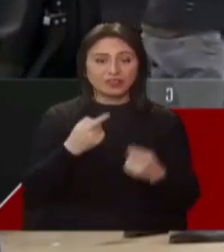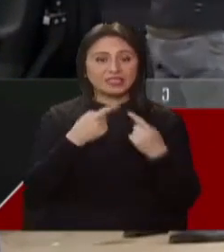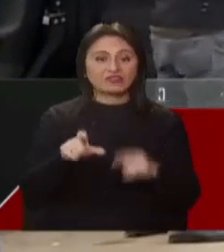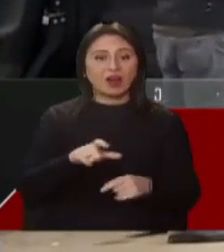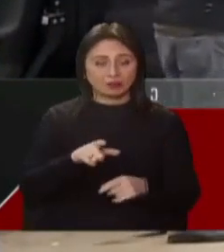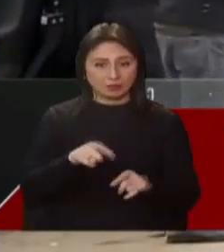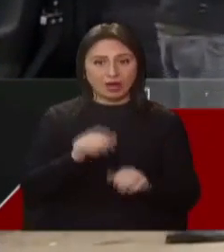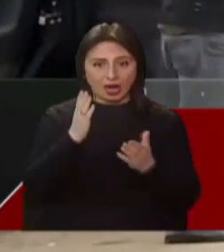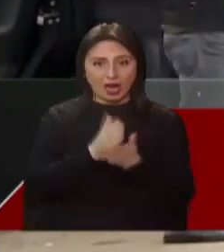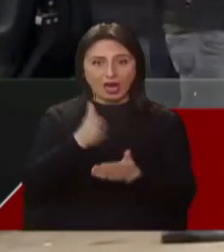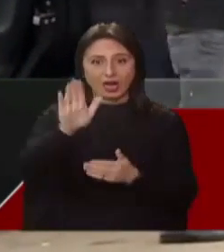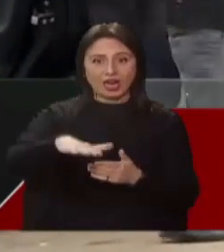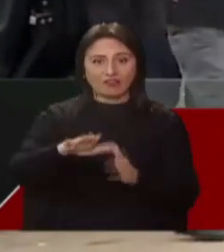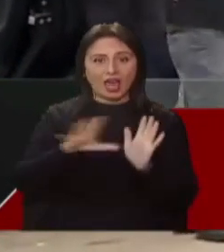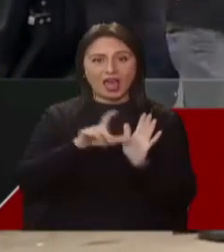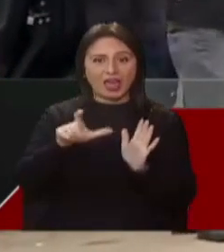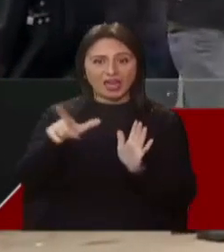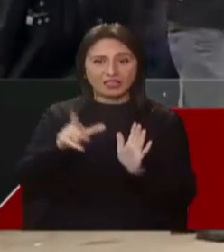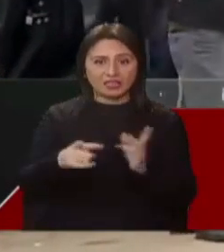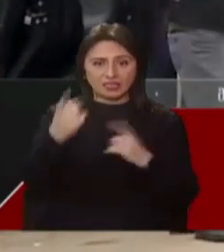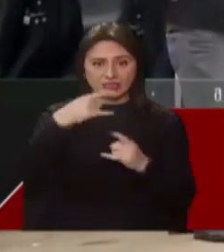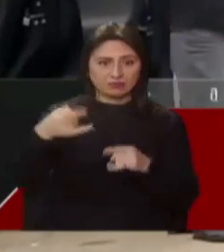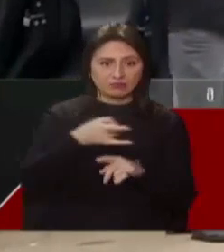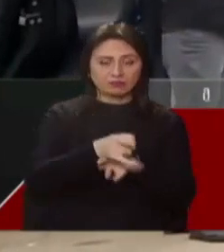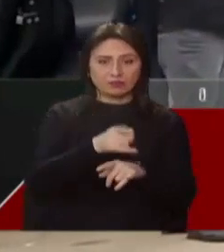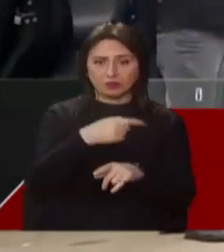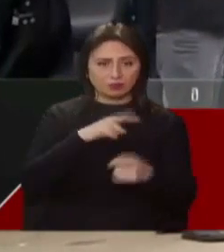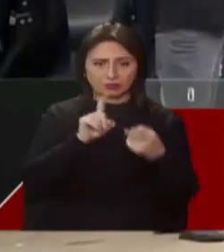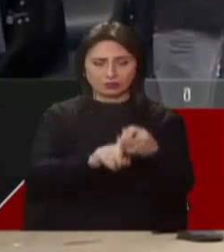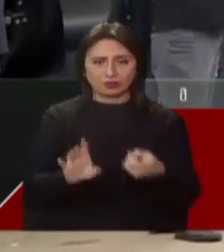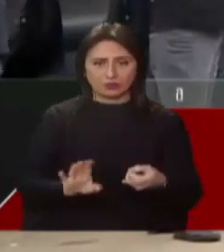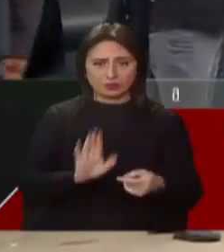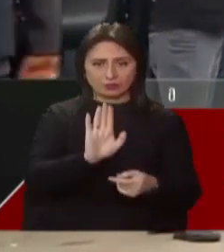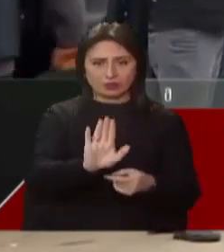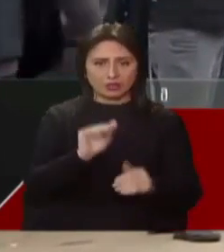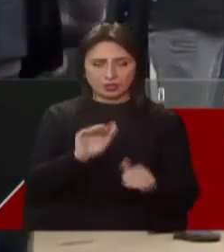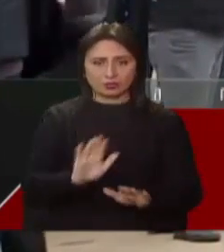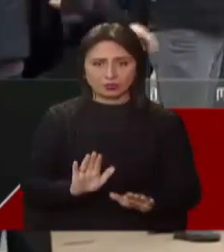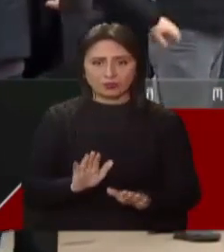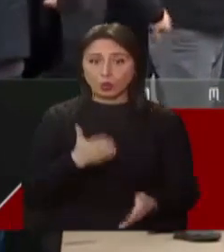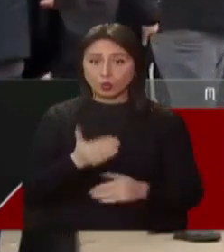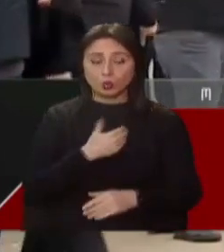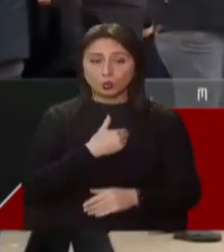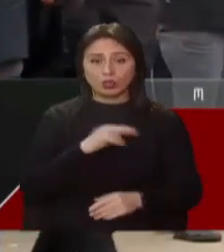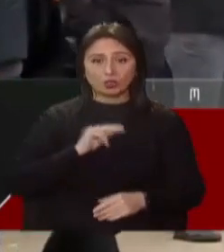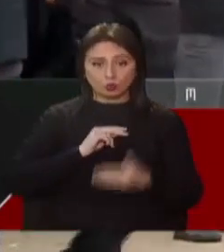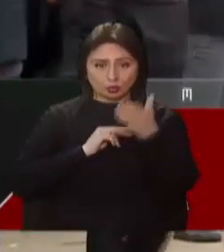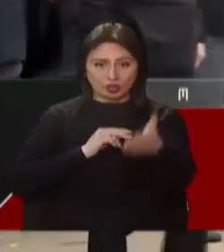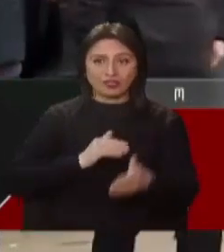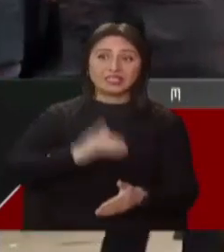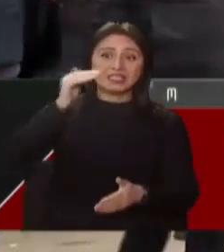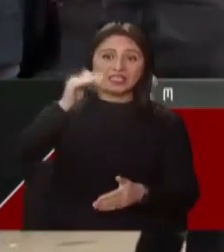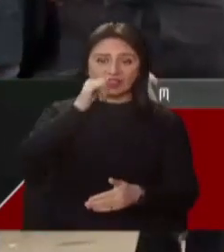ალტერნატივა, აგერ არის ქვევით ჰესი, მიაბრუნონ ტექნიკა, ჩვენ არ შევეხებით არასოდეს მაგათ ტექნიკას. Თუ უნდათ იმუშაონ იგზევით,